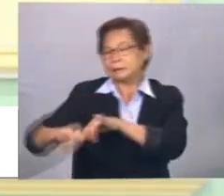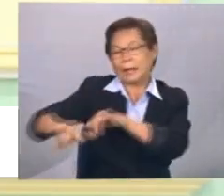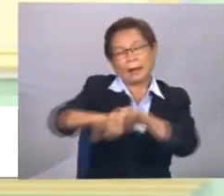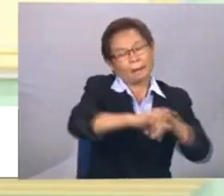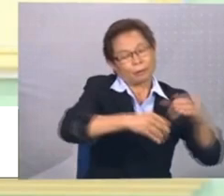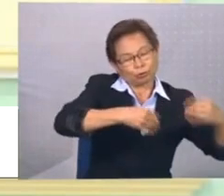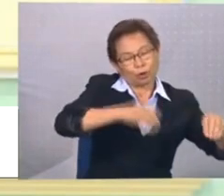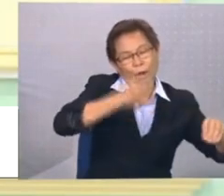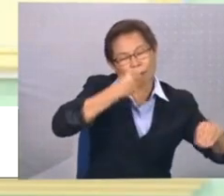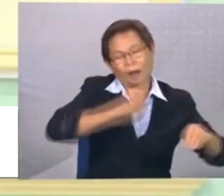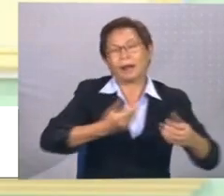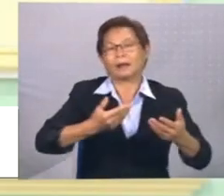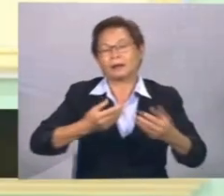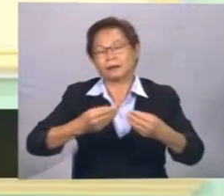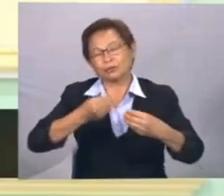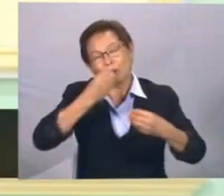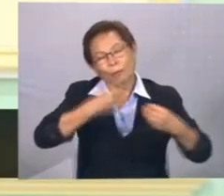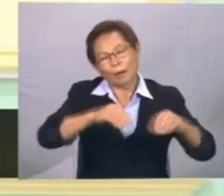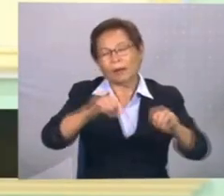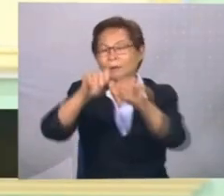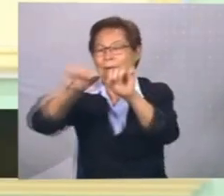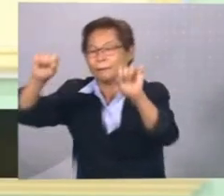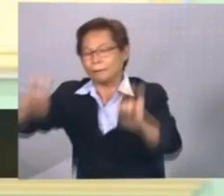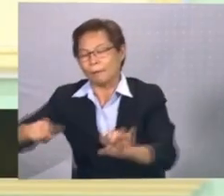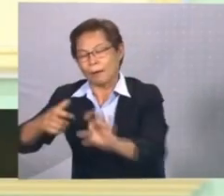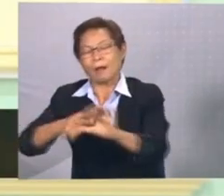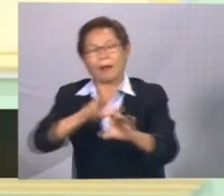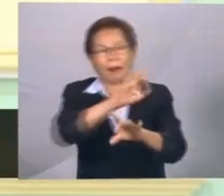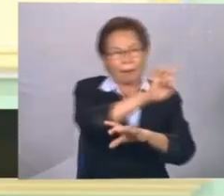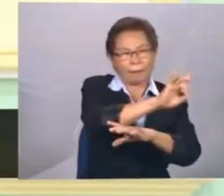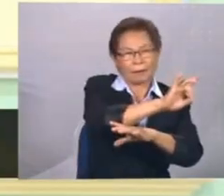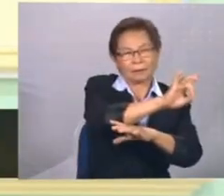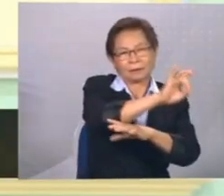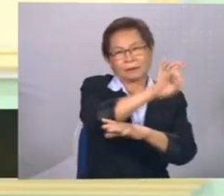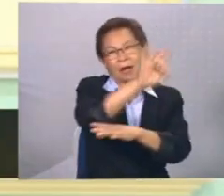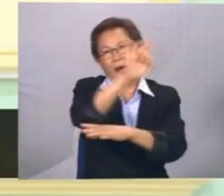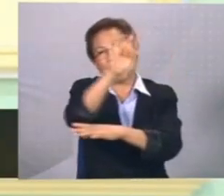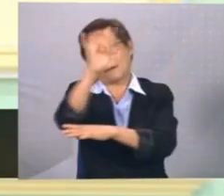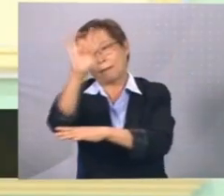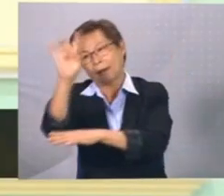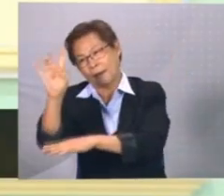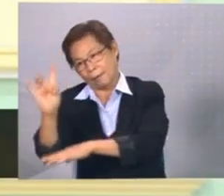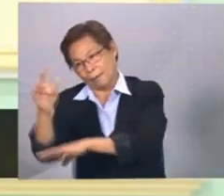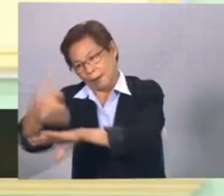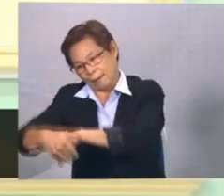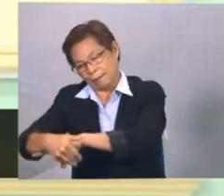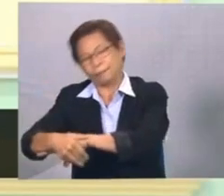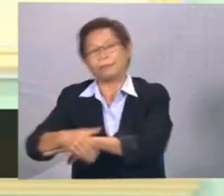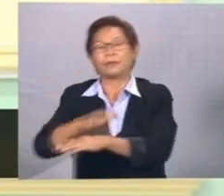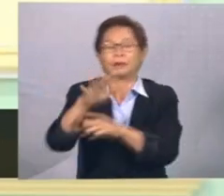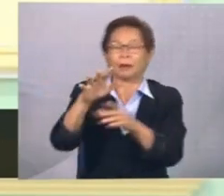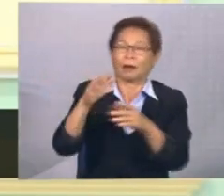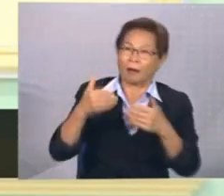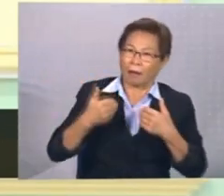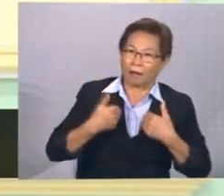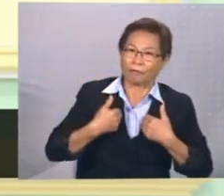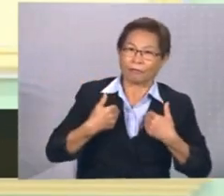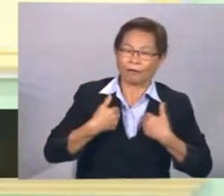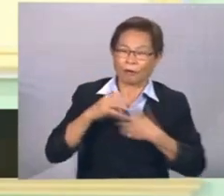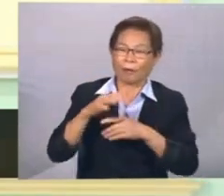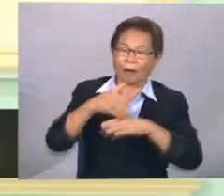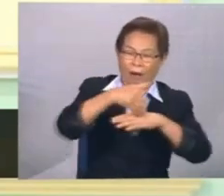makanan kepulauan harian dan sebagainya adalah pukul 8 pagi hingga 18.00 termasuk